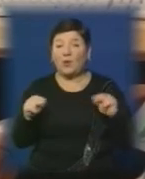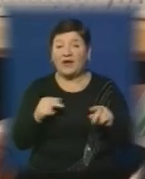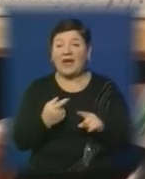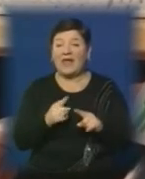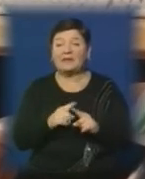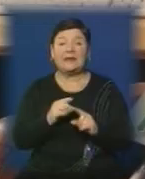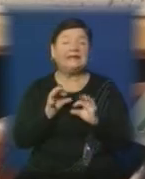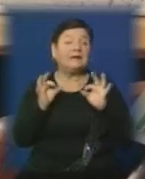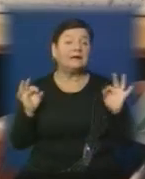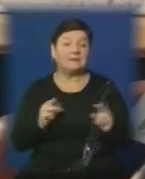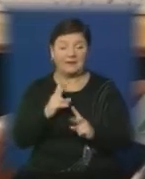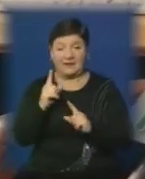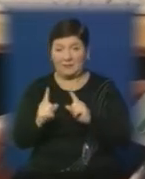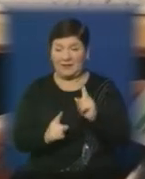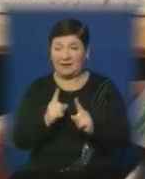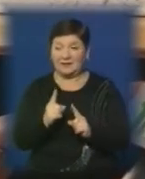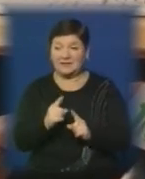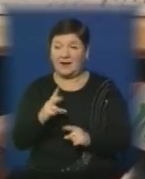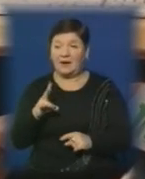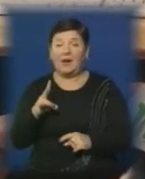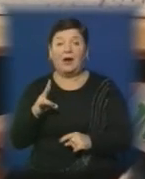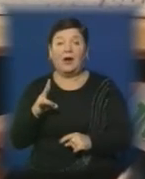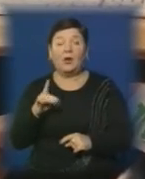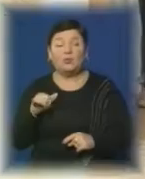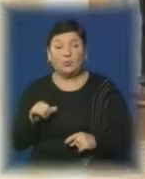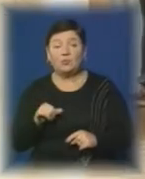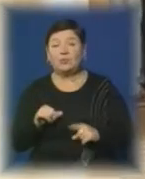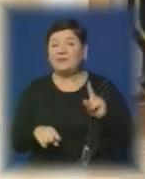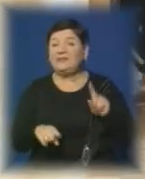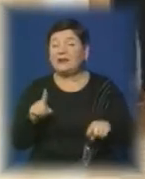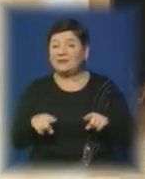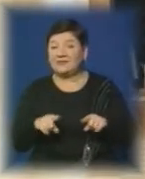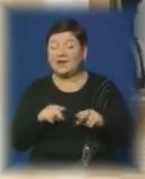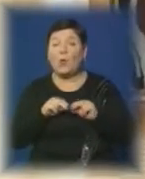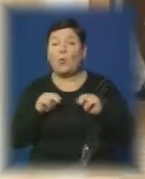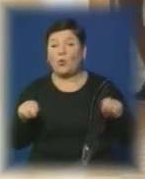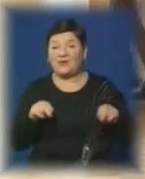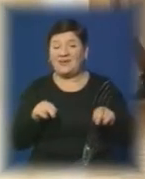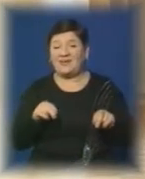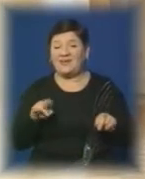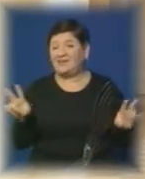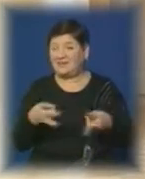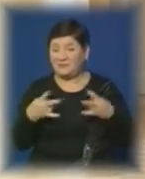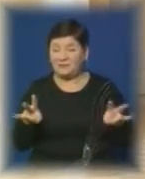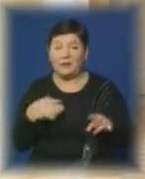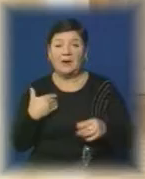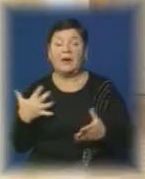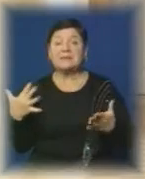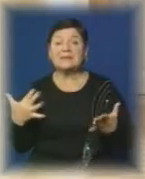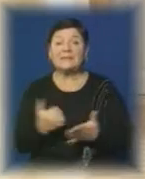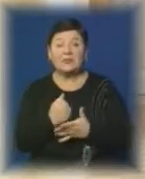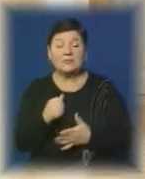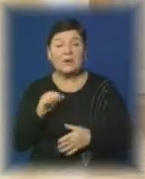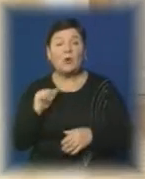не меняется. Ну, некоторые уроки лишние. Так звана 12-річка, про яку говорить не перший рік, здавалося б,